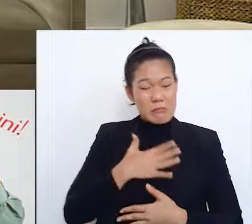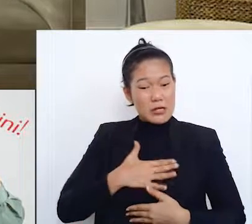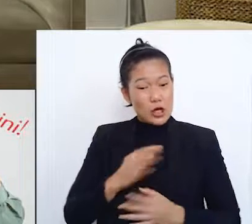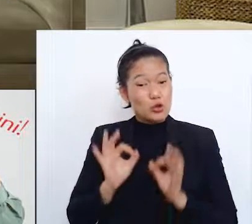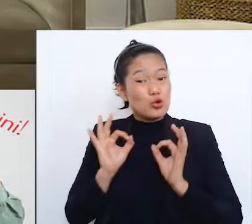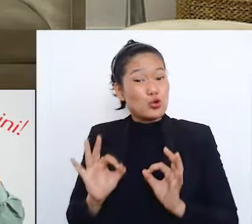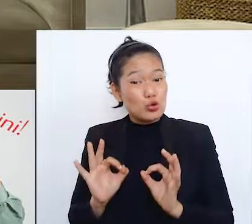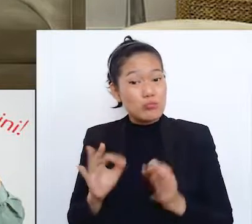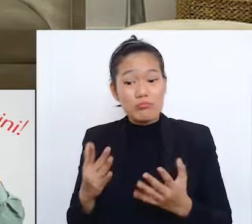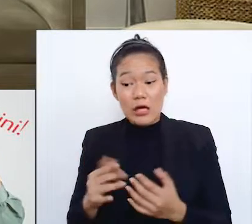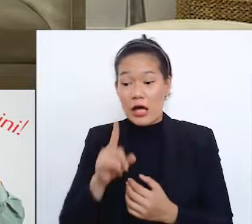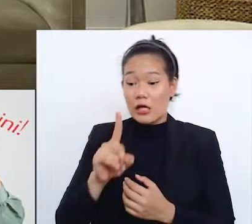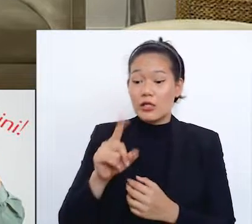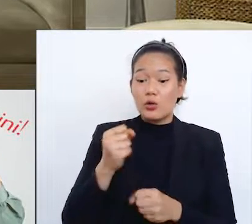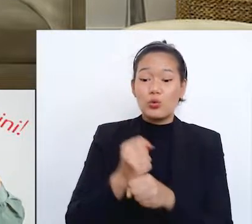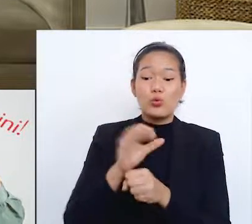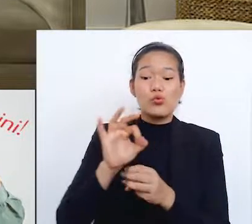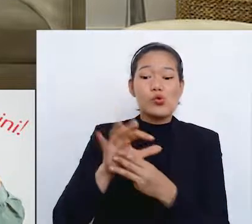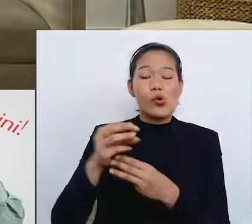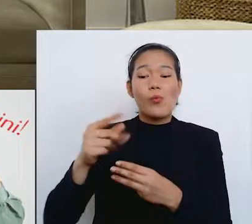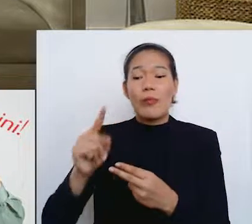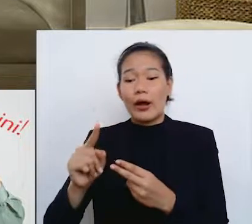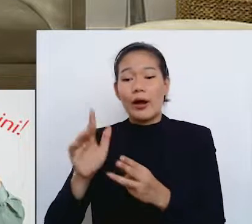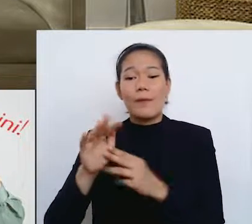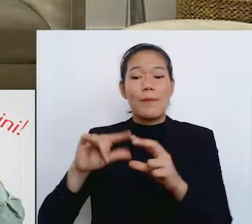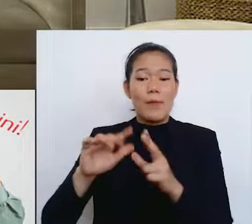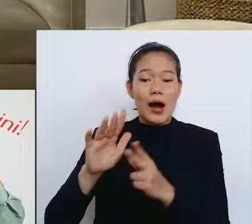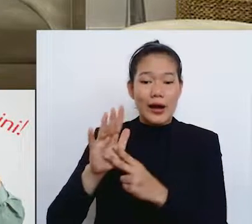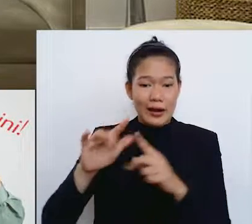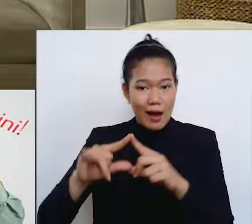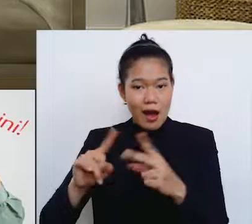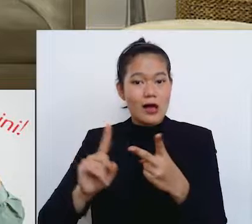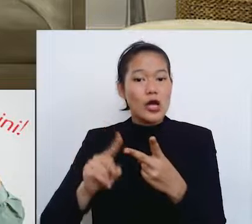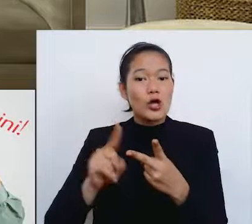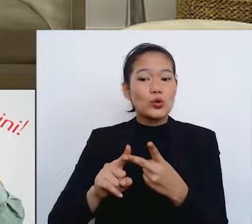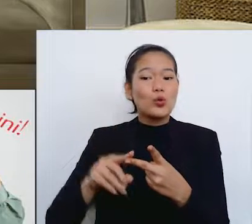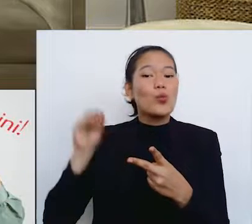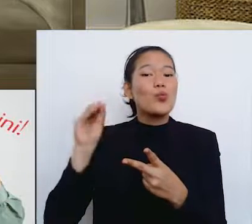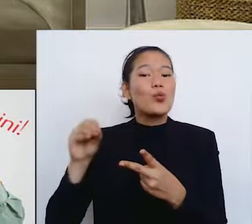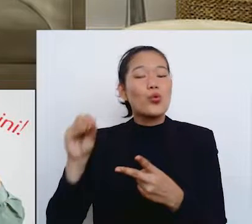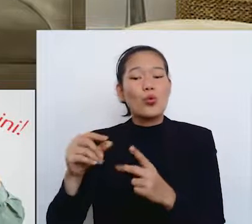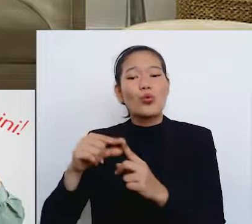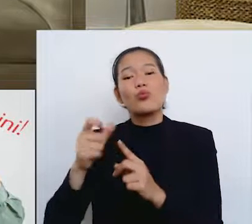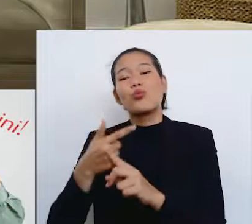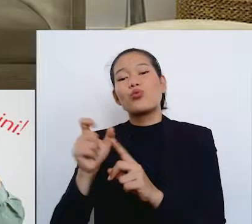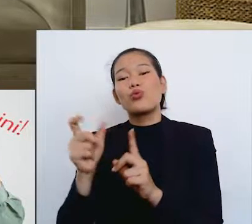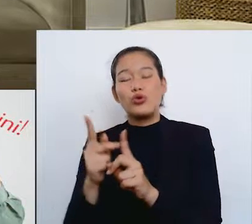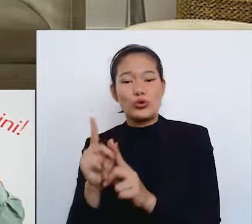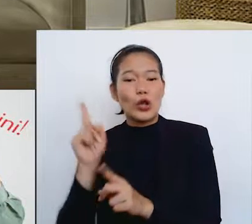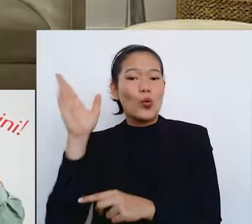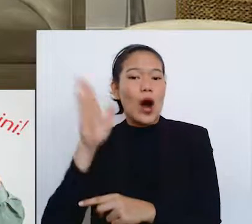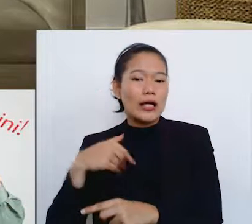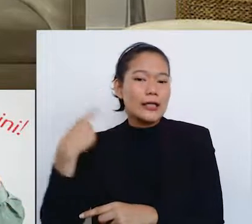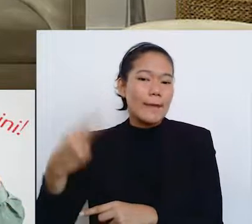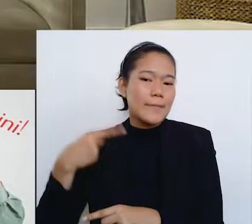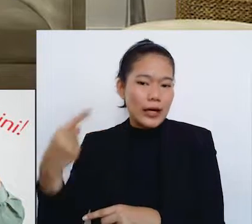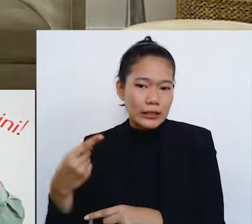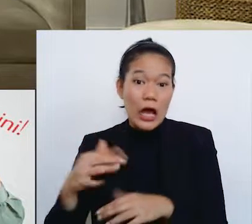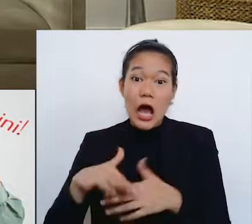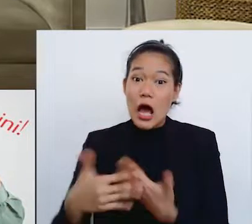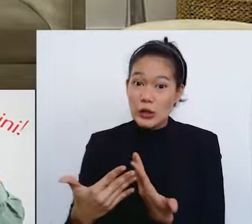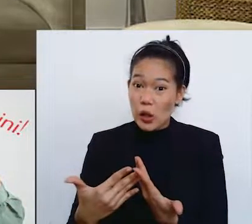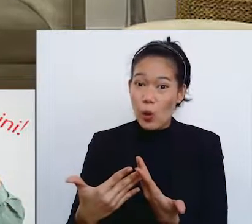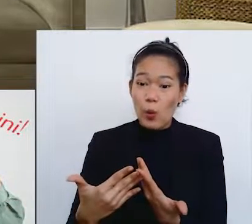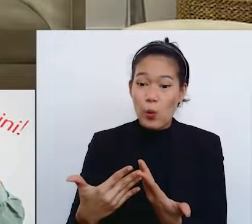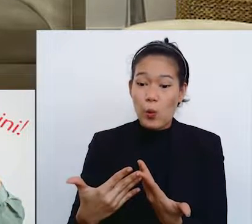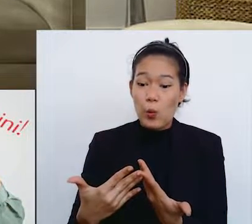Tuhan? Satu gomer mana dan burung puyuh setiap hari? Atau